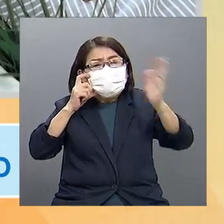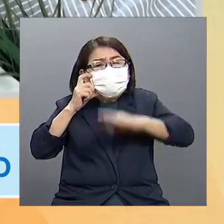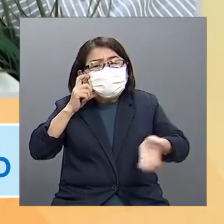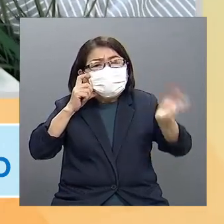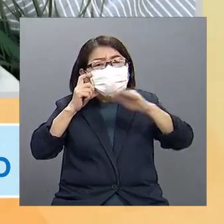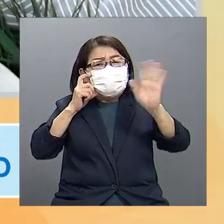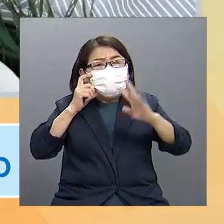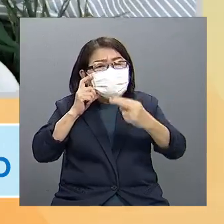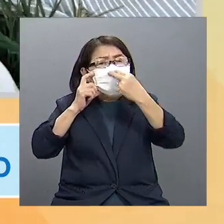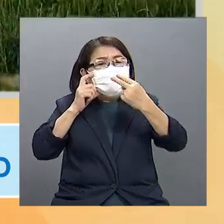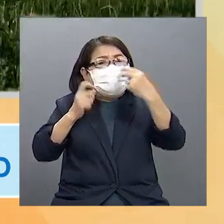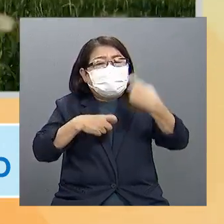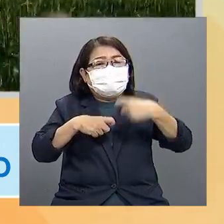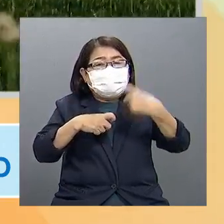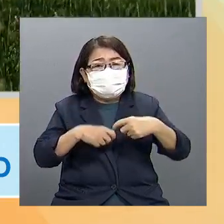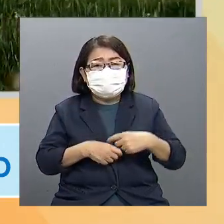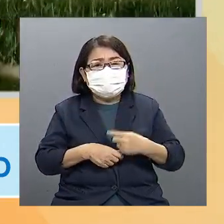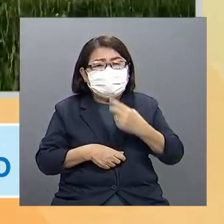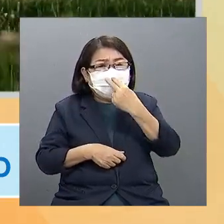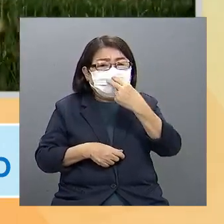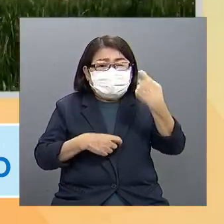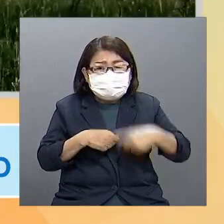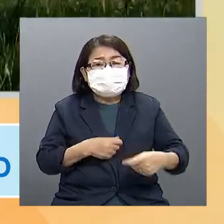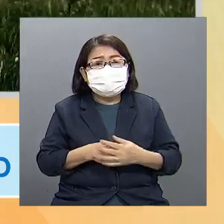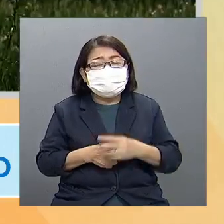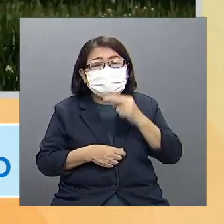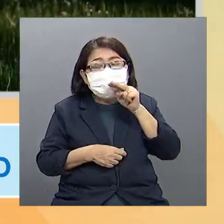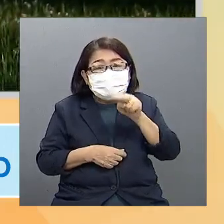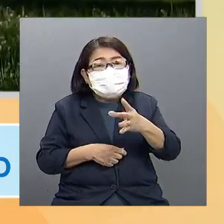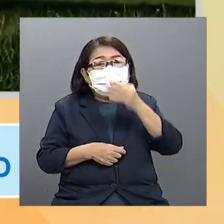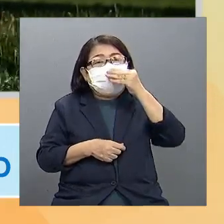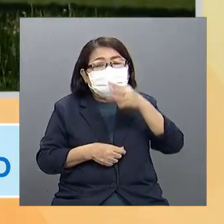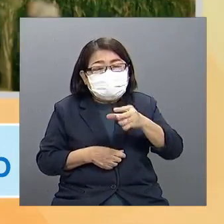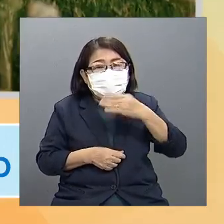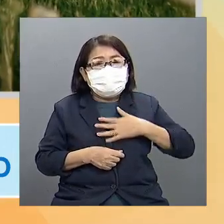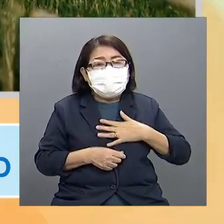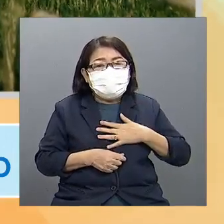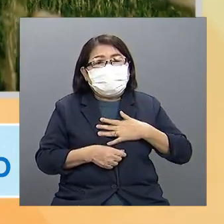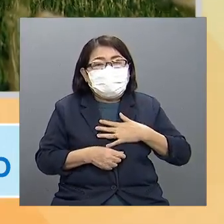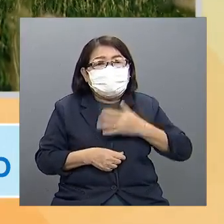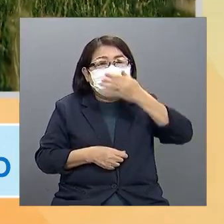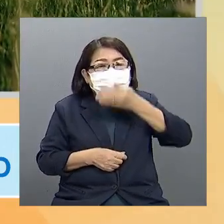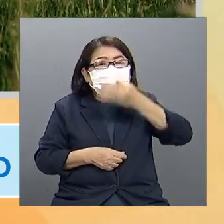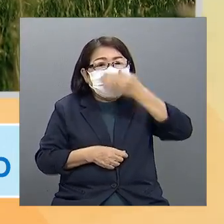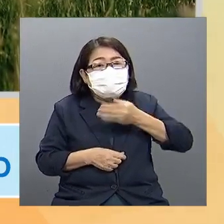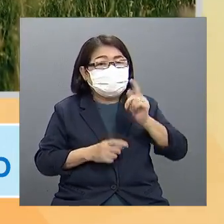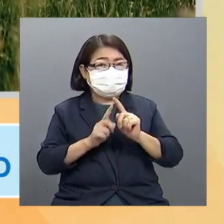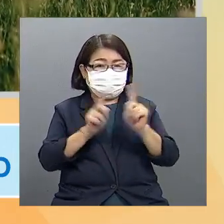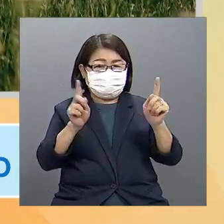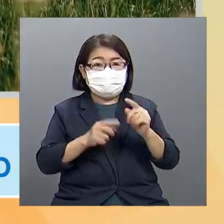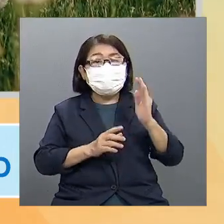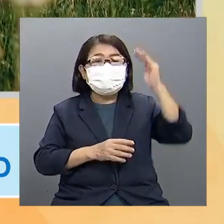ามันมีข้อจำกัดแล้วก็เวลาที่เขาหายใจได้น้อยลงเนี่ยเขาจะขยับแมสไม่เป็นไม่เหมือนผู้ใหญ ่ บางทีเ